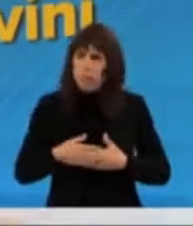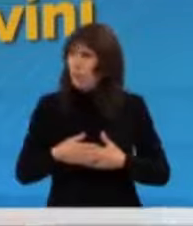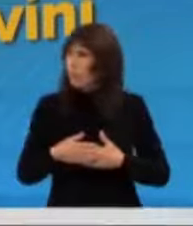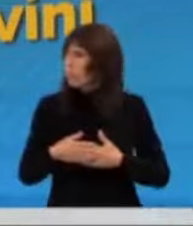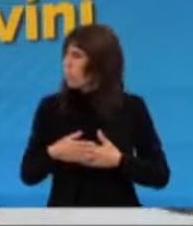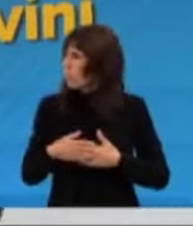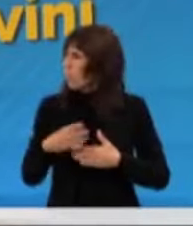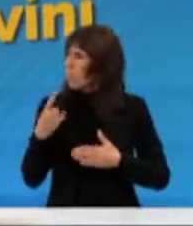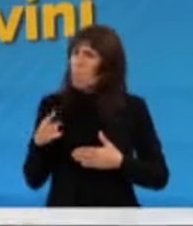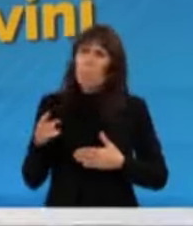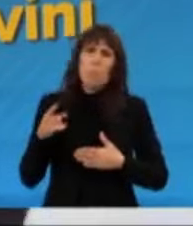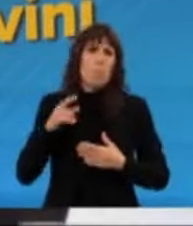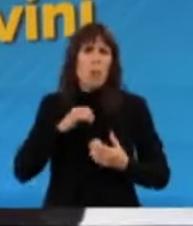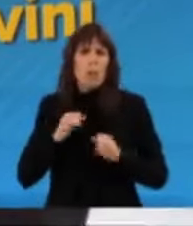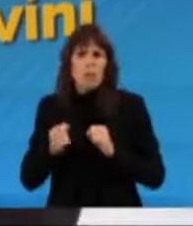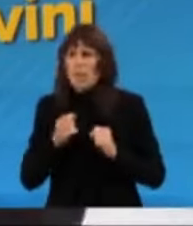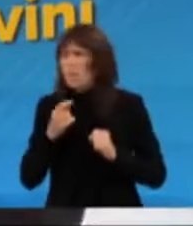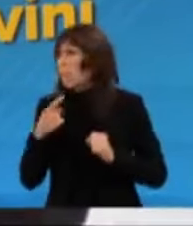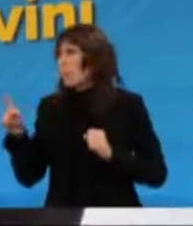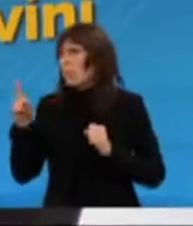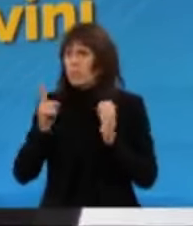diritti umani e per la democrazia.